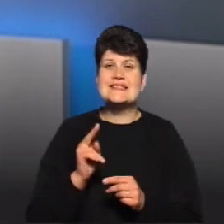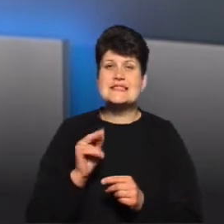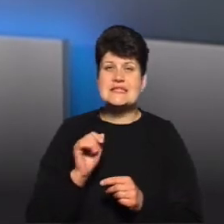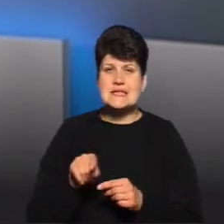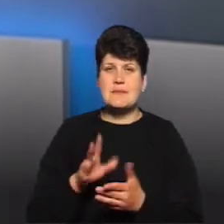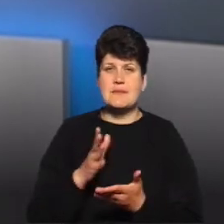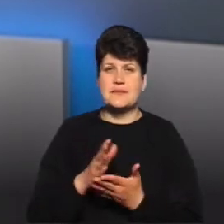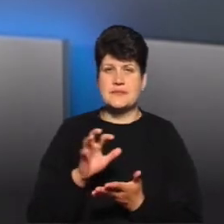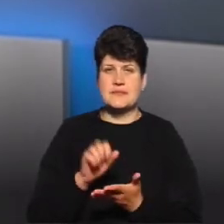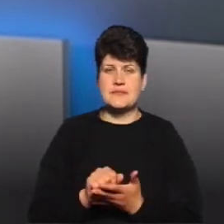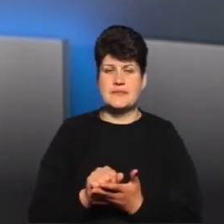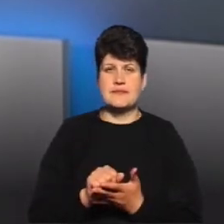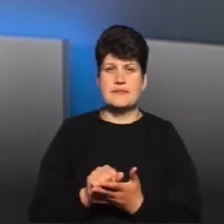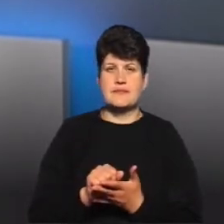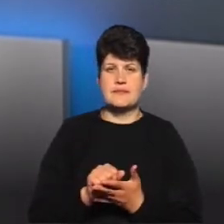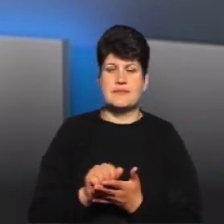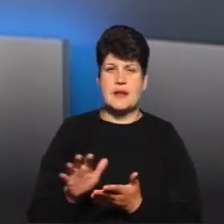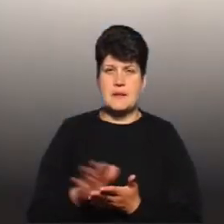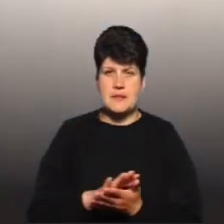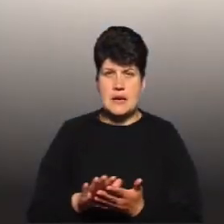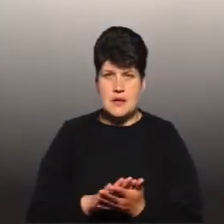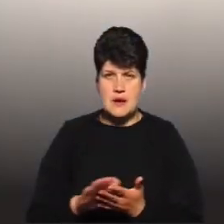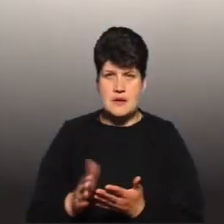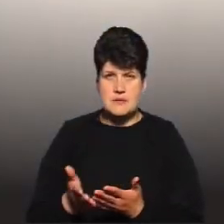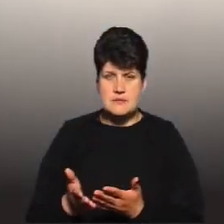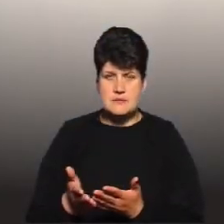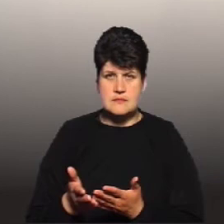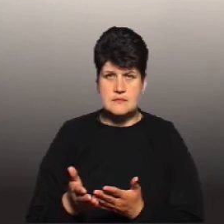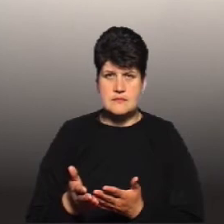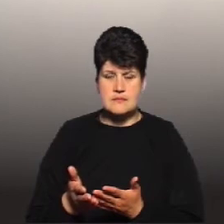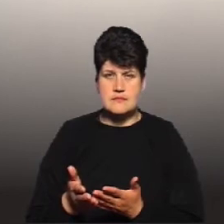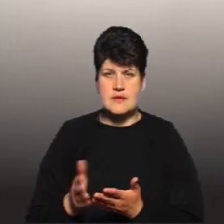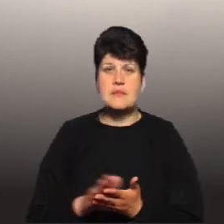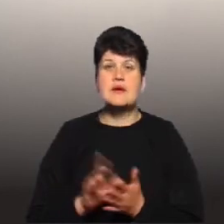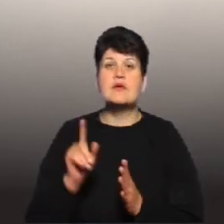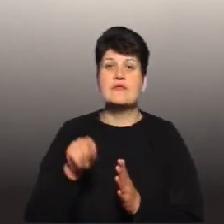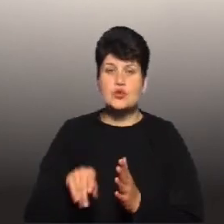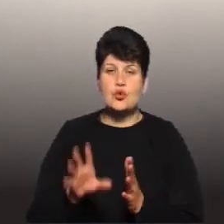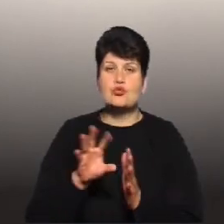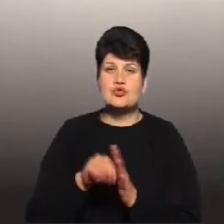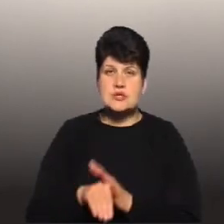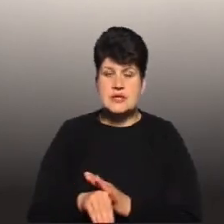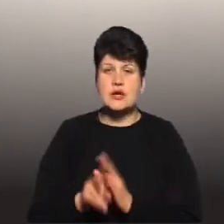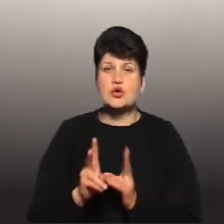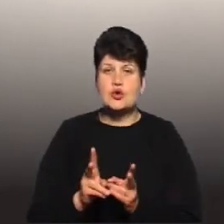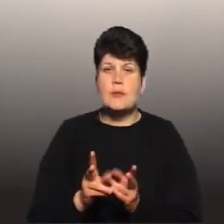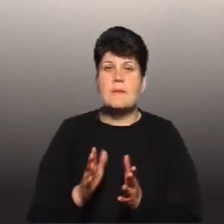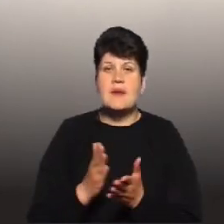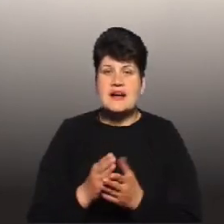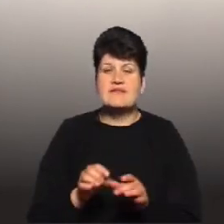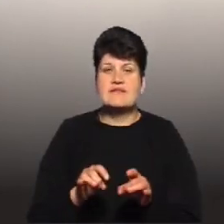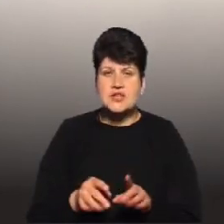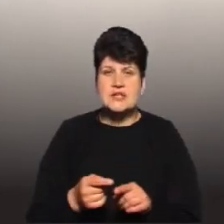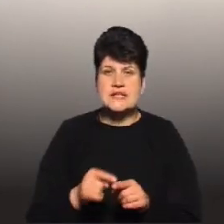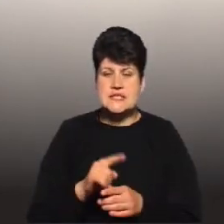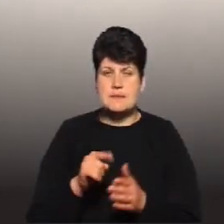Мається на увазі прибиранням, так? І прибирання в тому числі. Я так розумію, хто має вирішити це питання, чи маєте